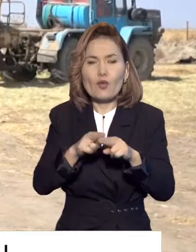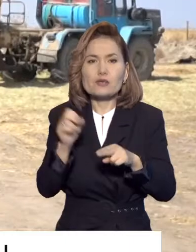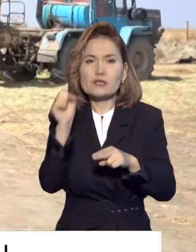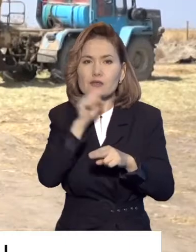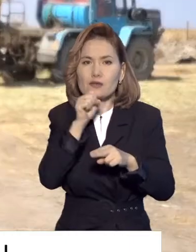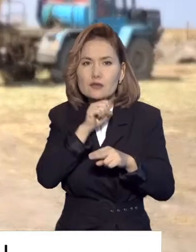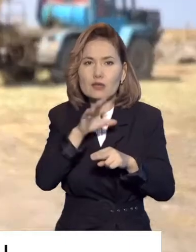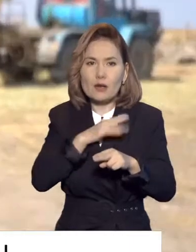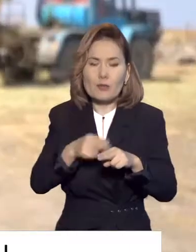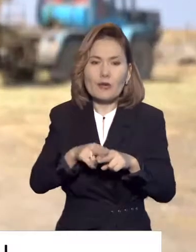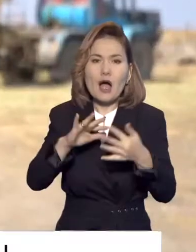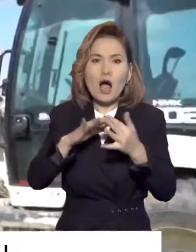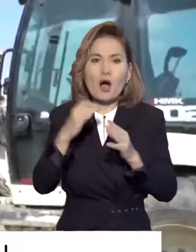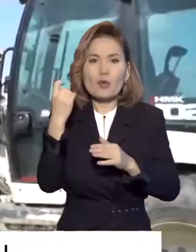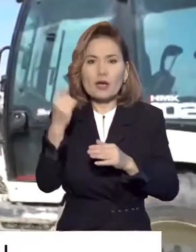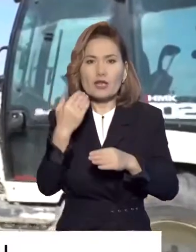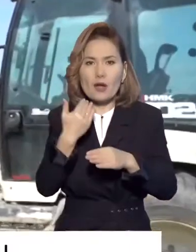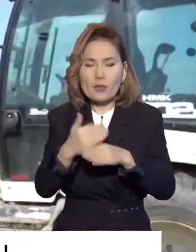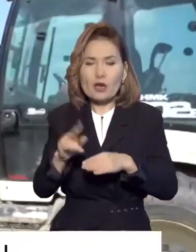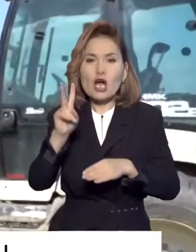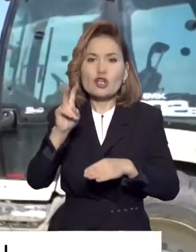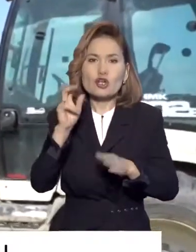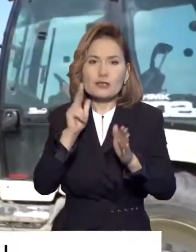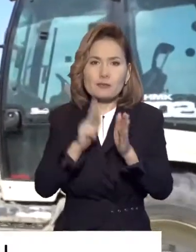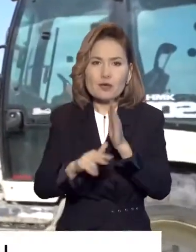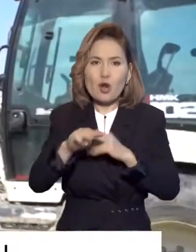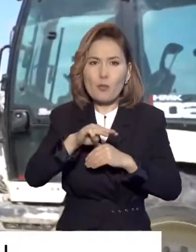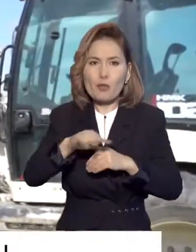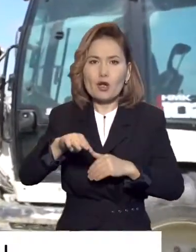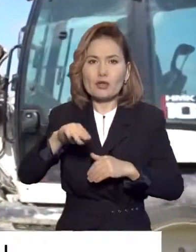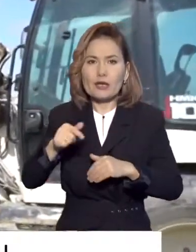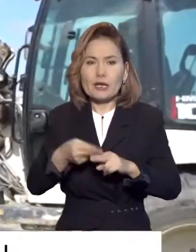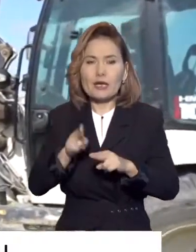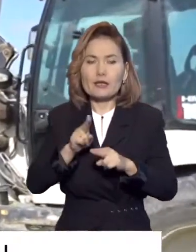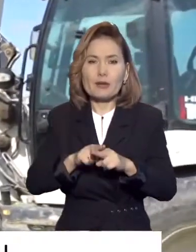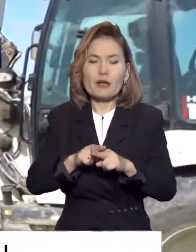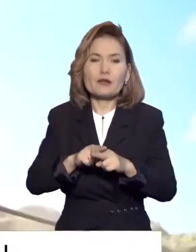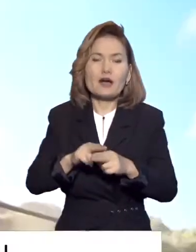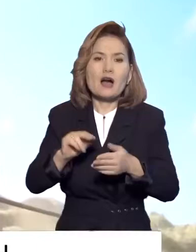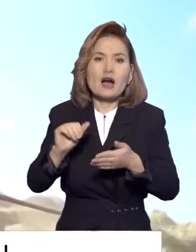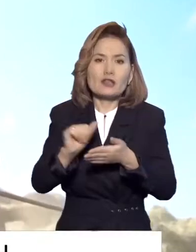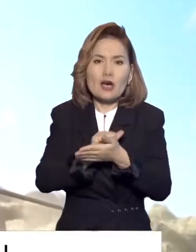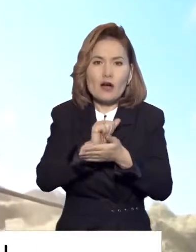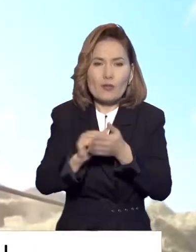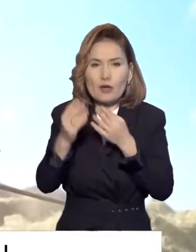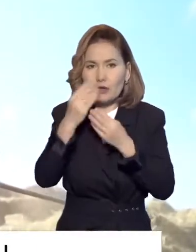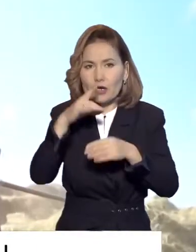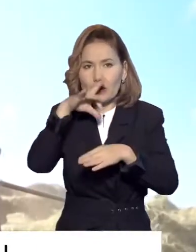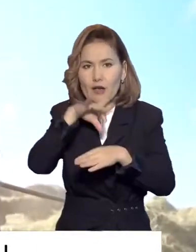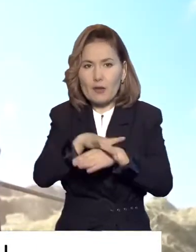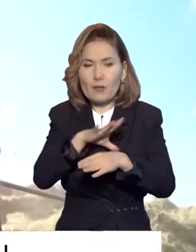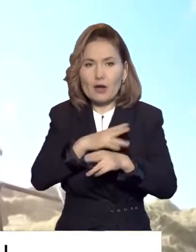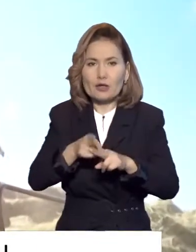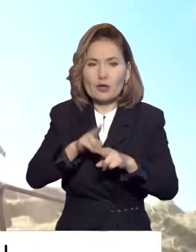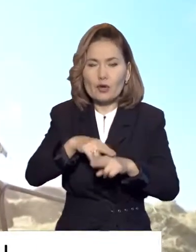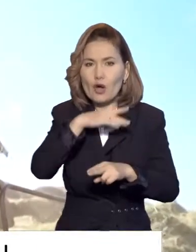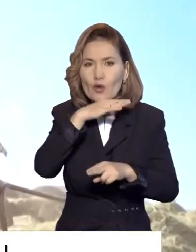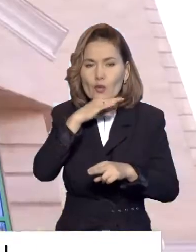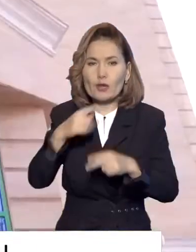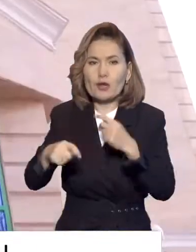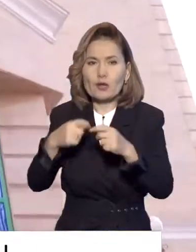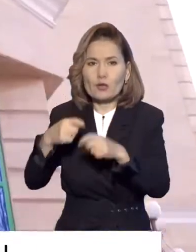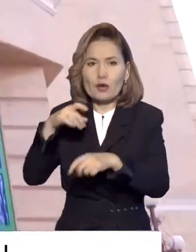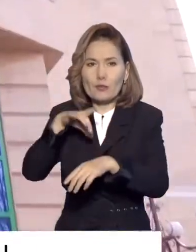игерген. Сондай-ақ ауыл шаруашылығына бөлінген 280 миллион теңгенің аты бар, заты жоқ шаруа қожалықтарына берілген